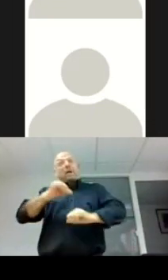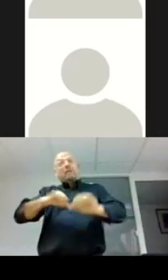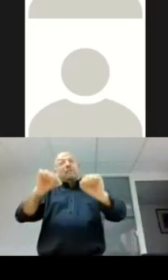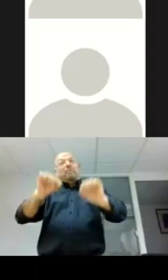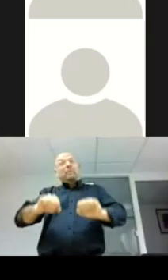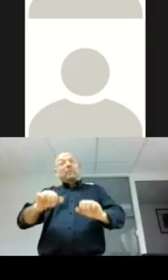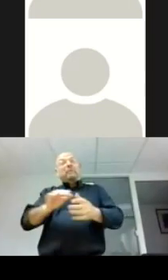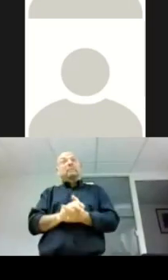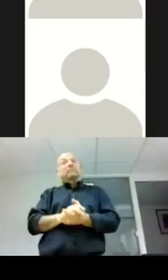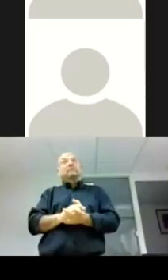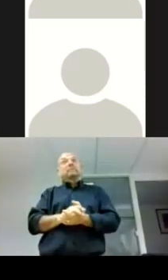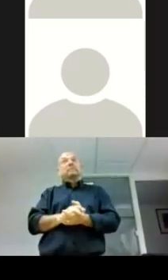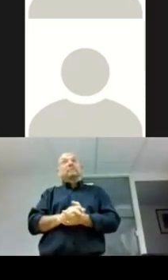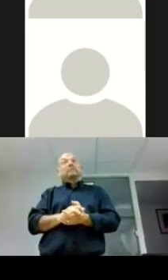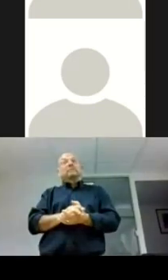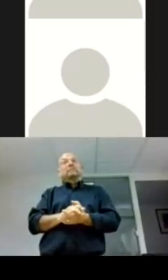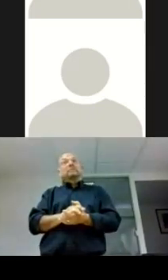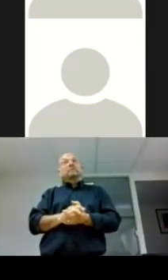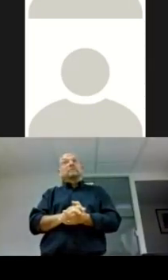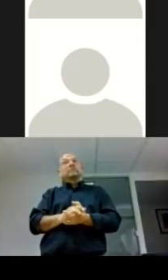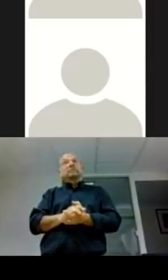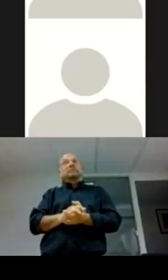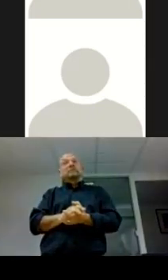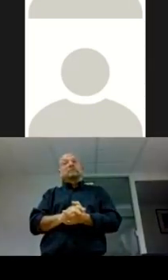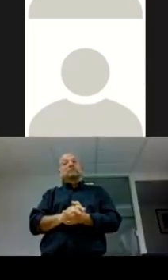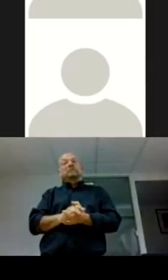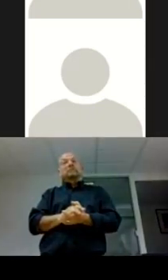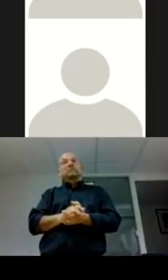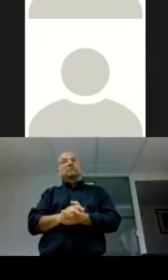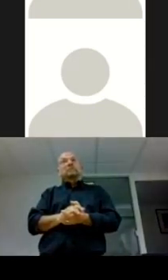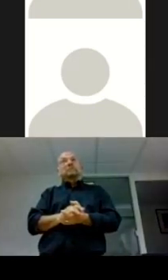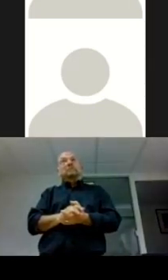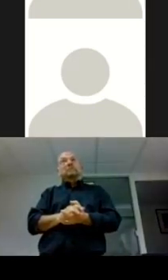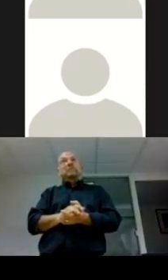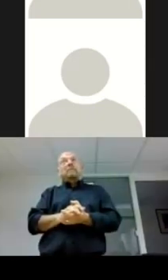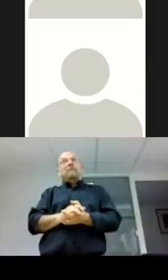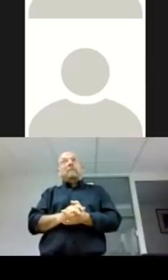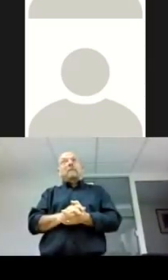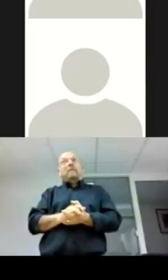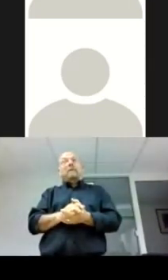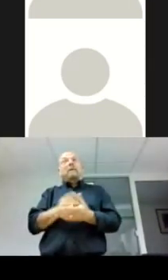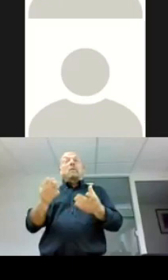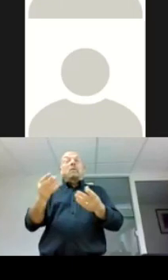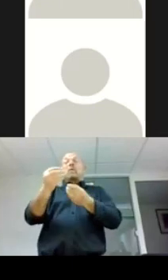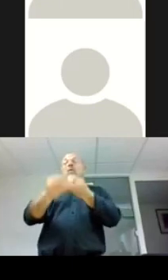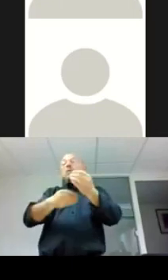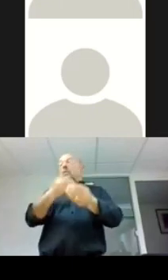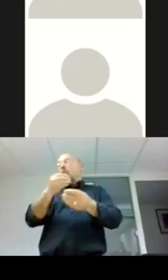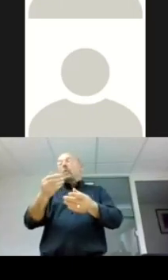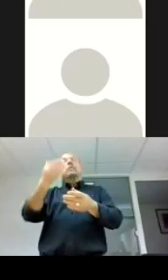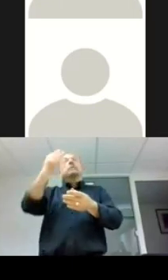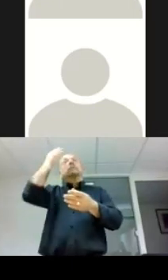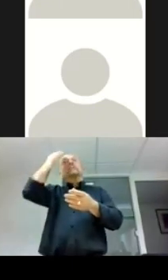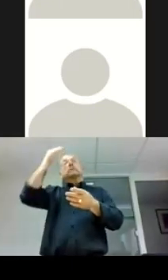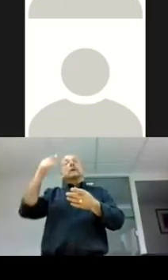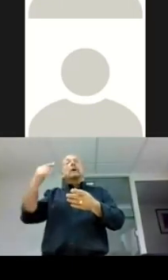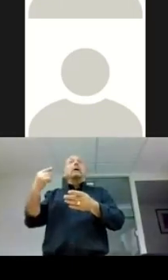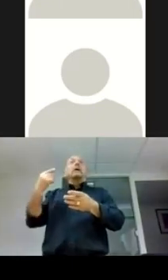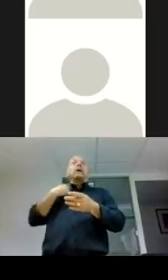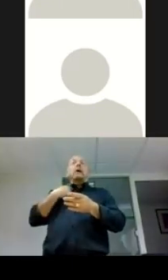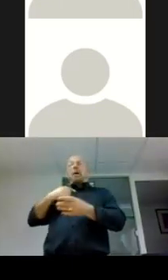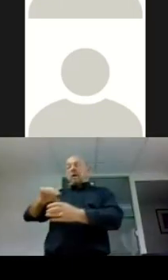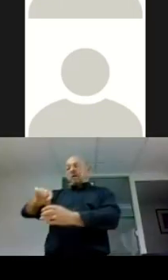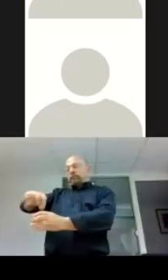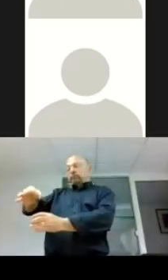un test, enfin, de prendre contact avec son médecin, je sais bien. on peut encore faire un